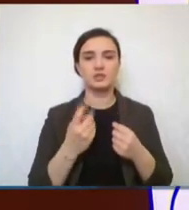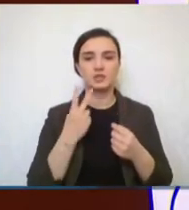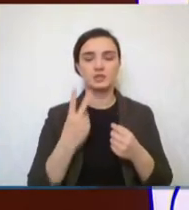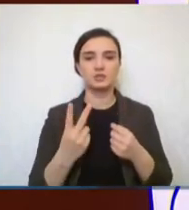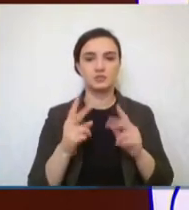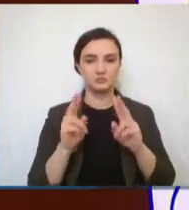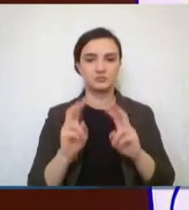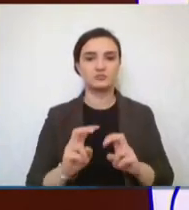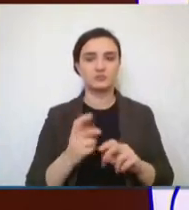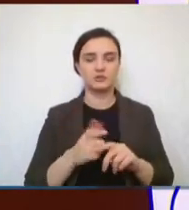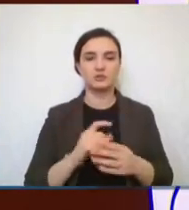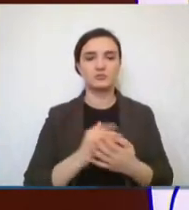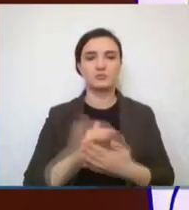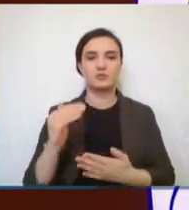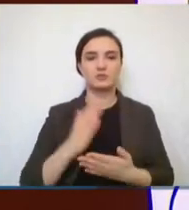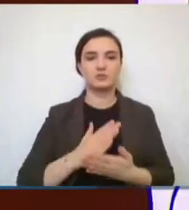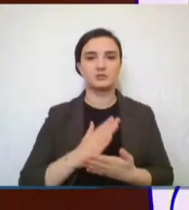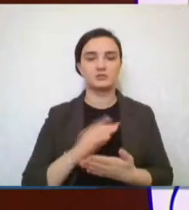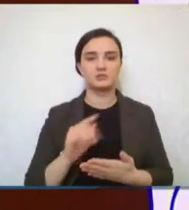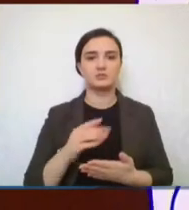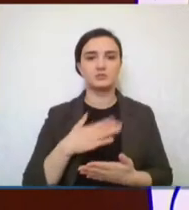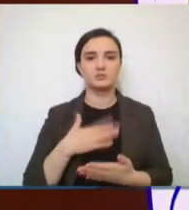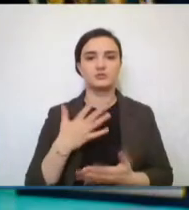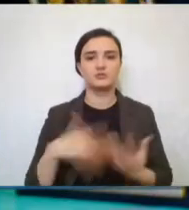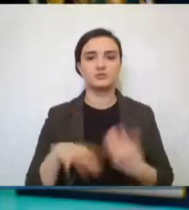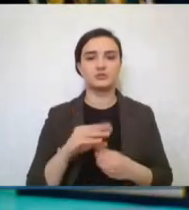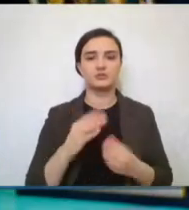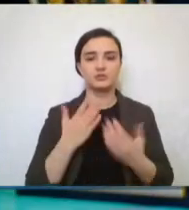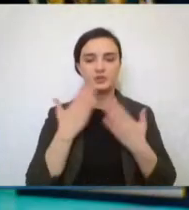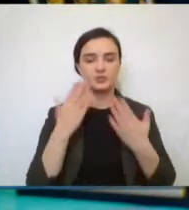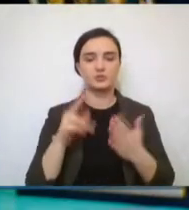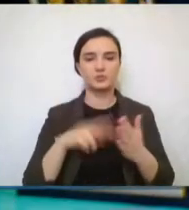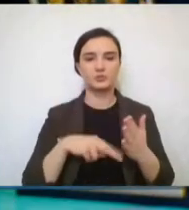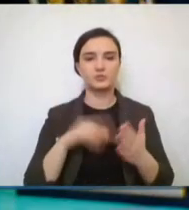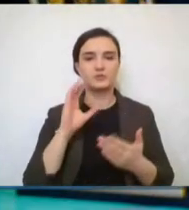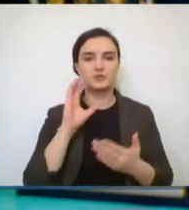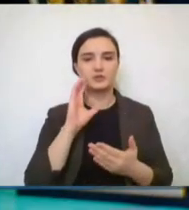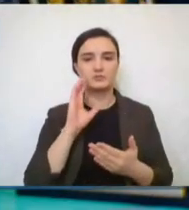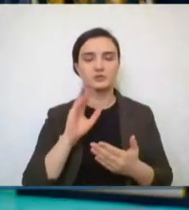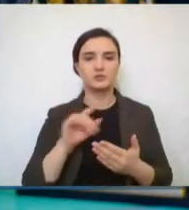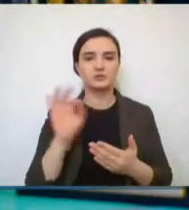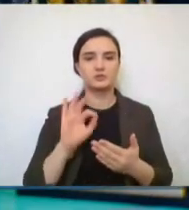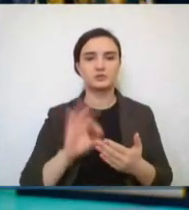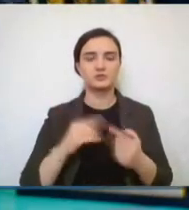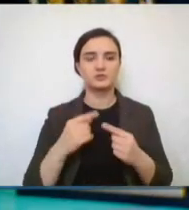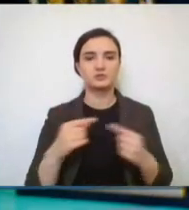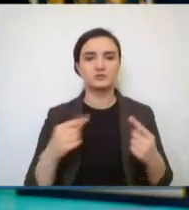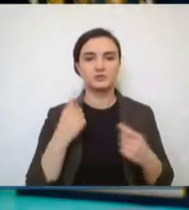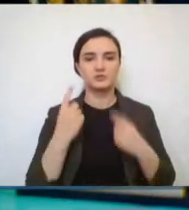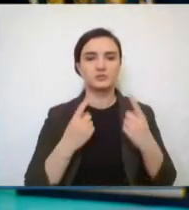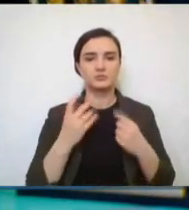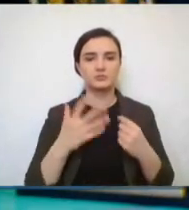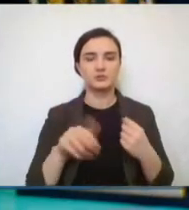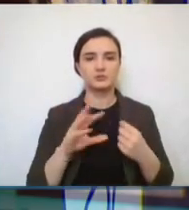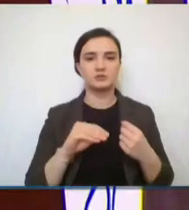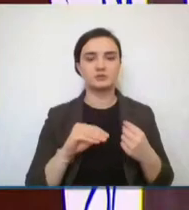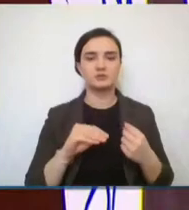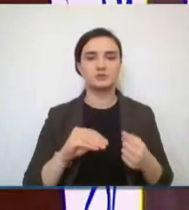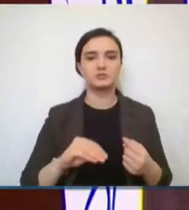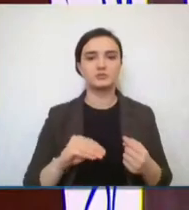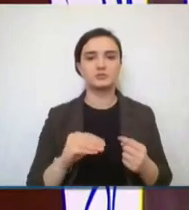მაღალია. ჩვენ კითხულობთ, ვისმენთ, გაუთავებლად სხვადასხვა ინფორმაციას და